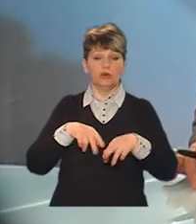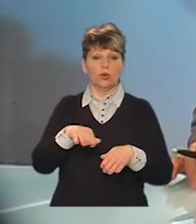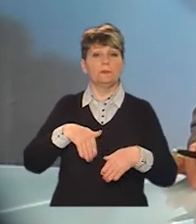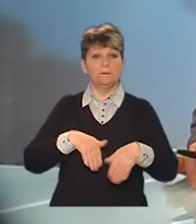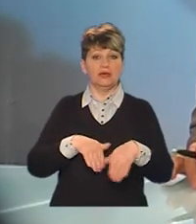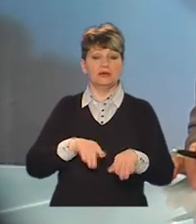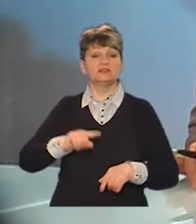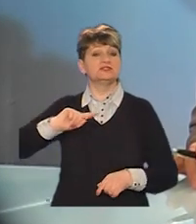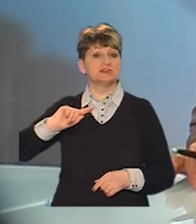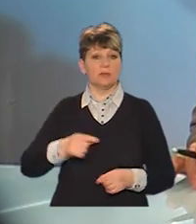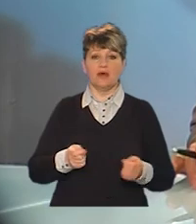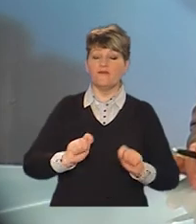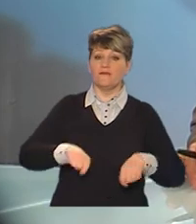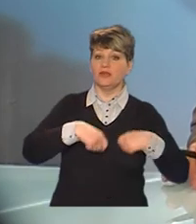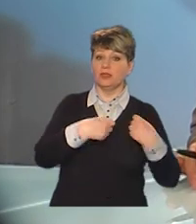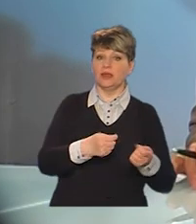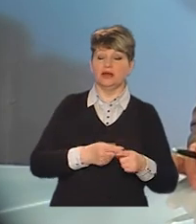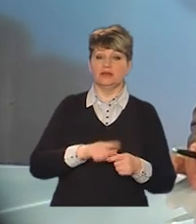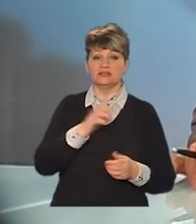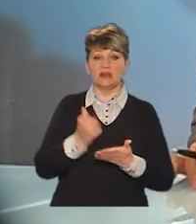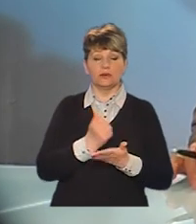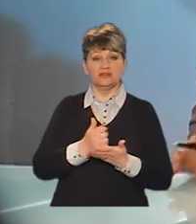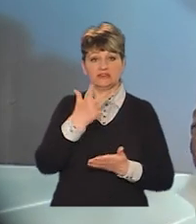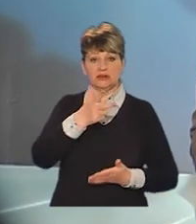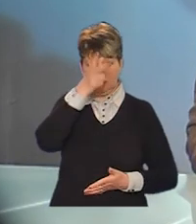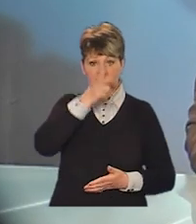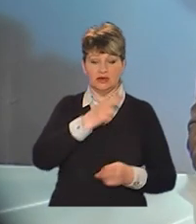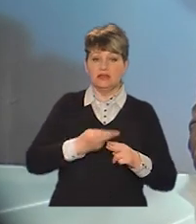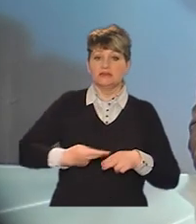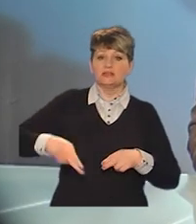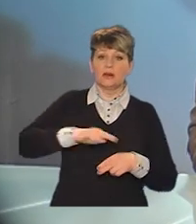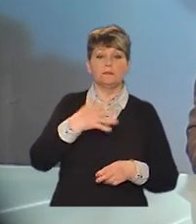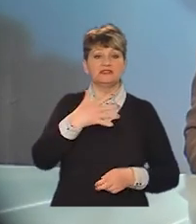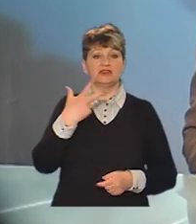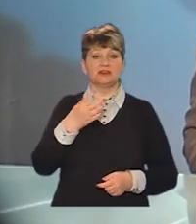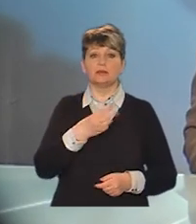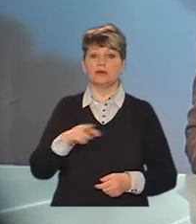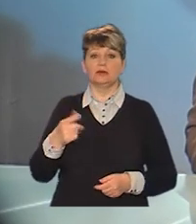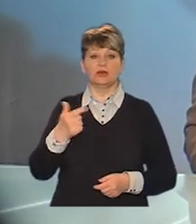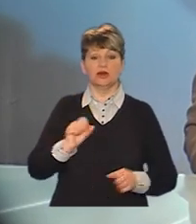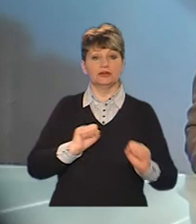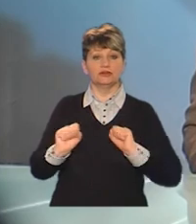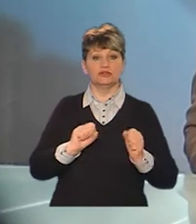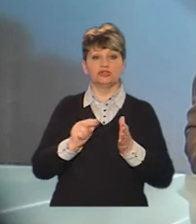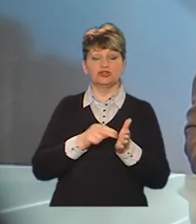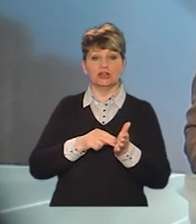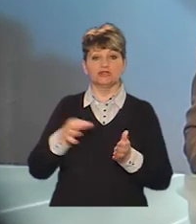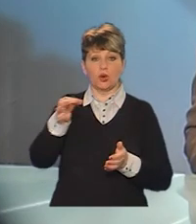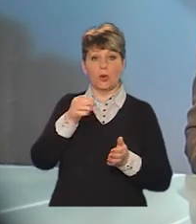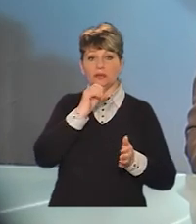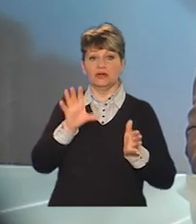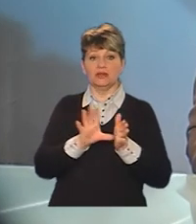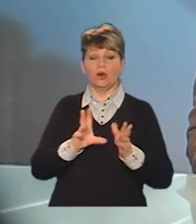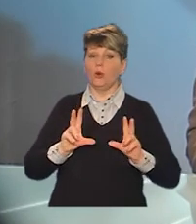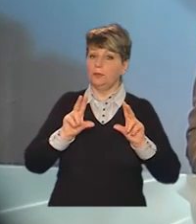виходять мітингувати з вимогою віддати їм зароблене за 3 місяці. Заборговані 53 мільйони гривень керівництво